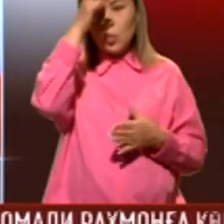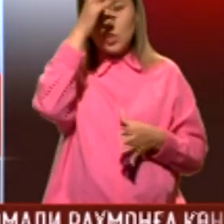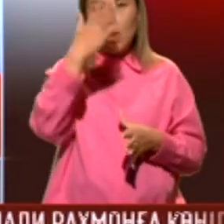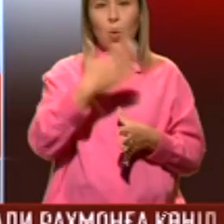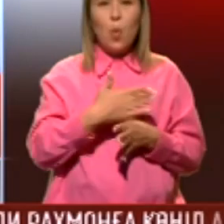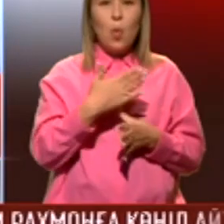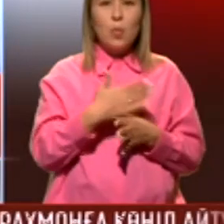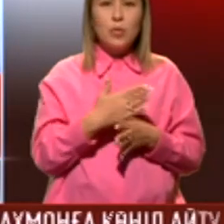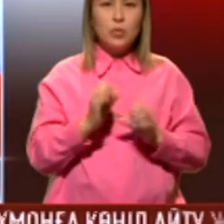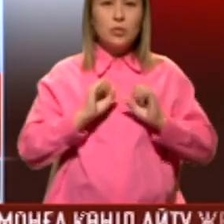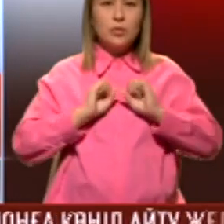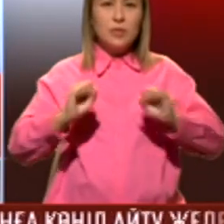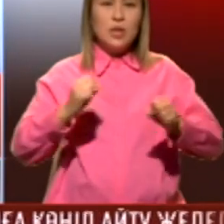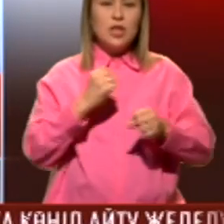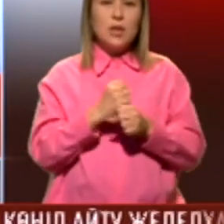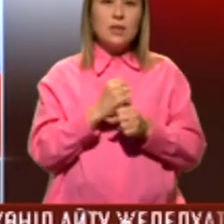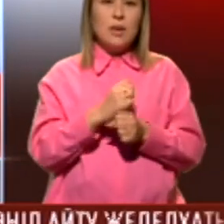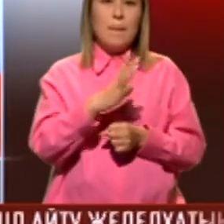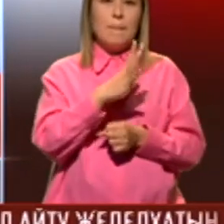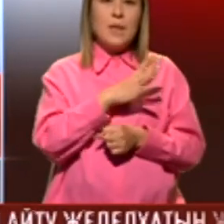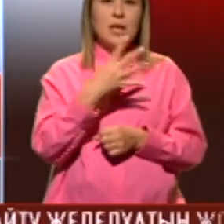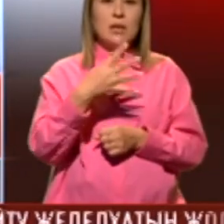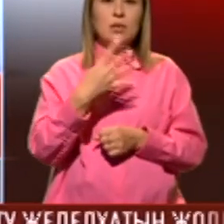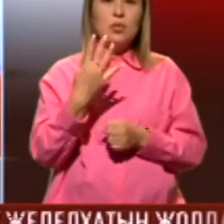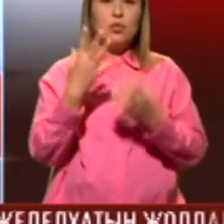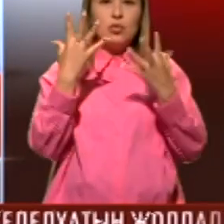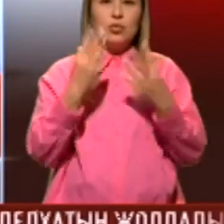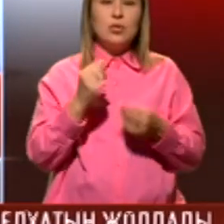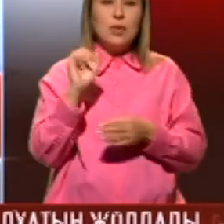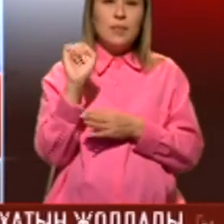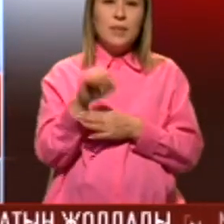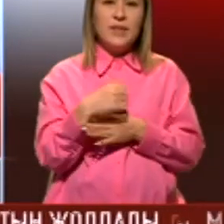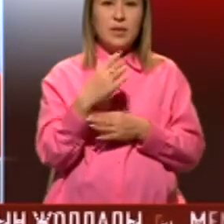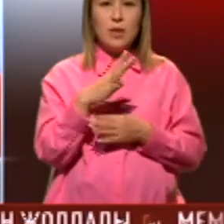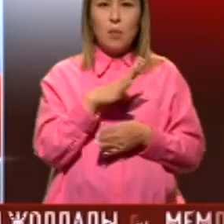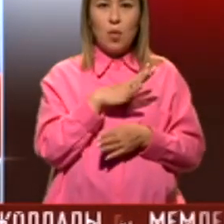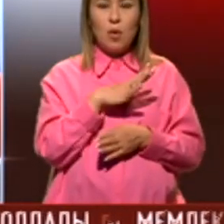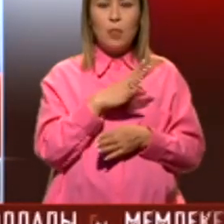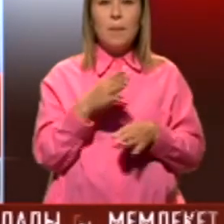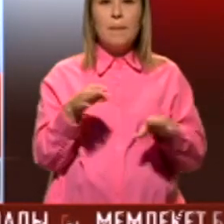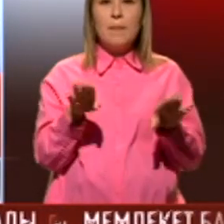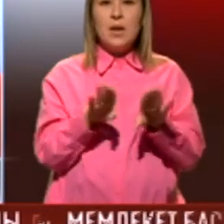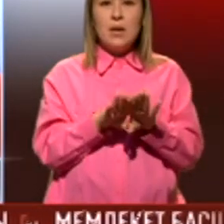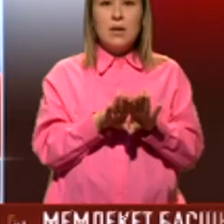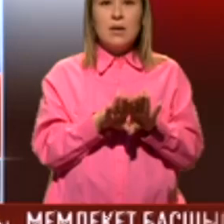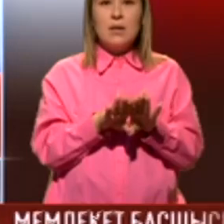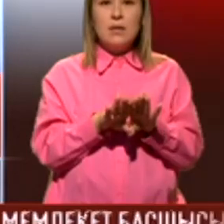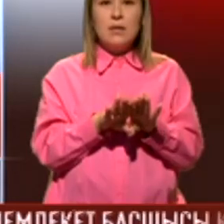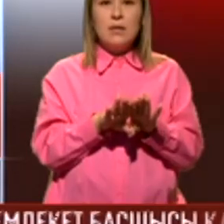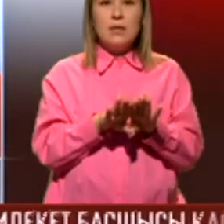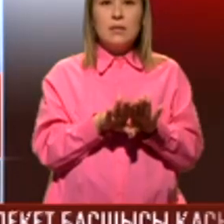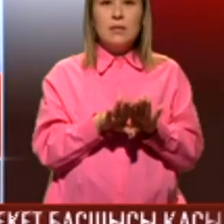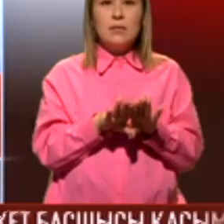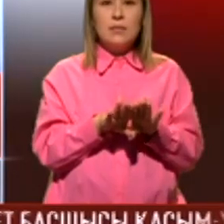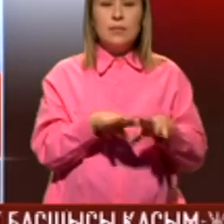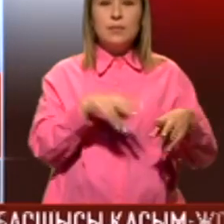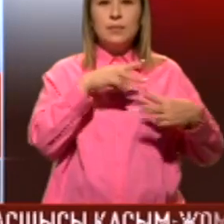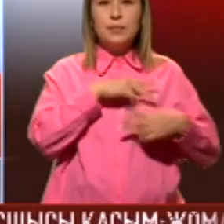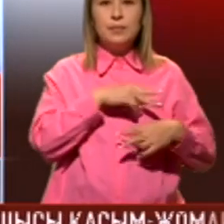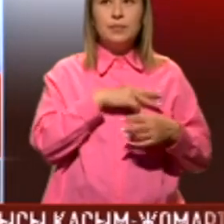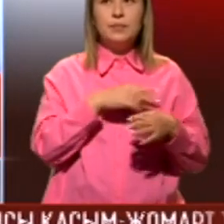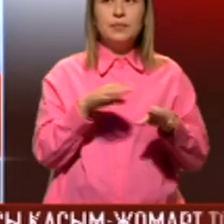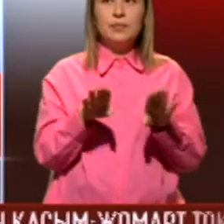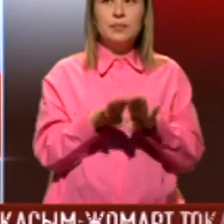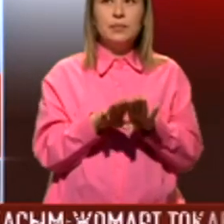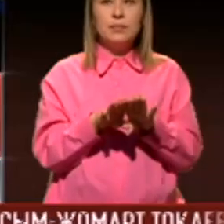ерлік жасады. Өткен соғыста 44 күндік соғыста жеңіп те шықты. Бірақ ол Қаншалықты бағалауға қаншалықты негізі бар? Жоқ,